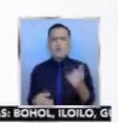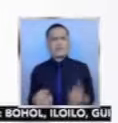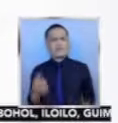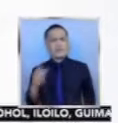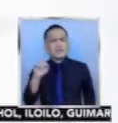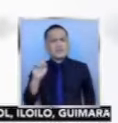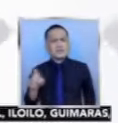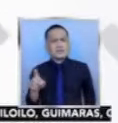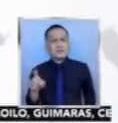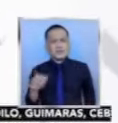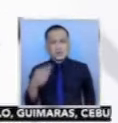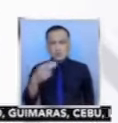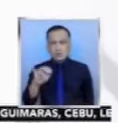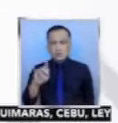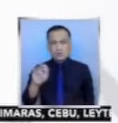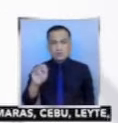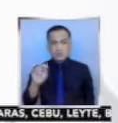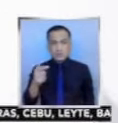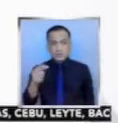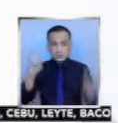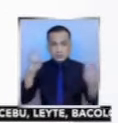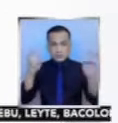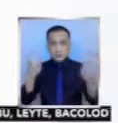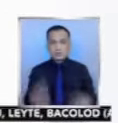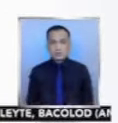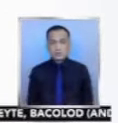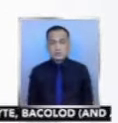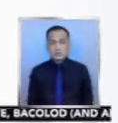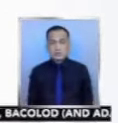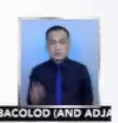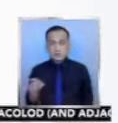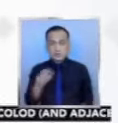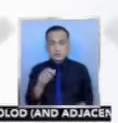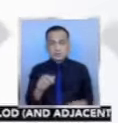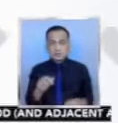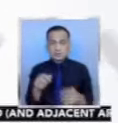gaso. Even na hold nila ng mga 2 to 3 months eh.